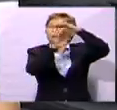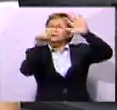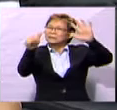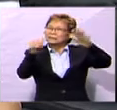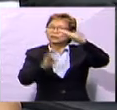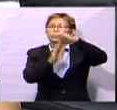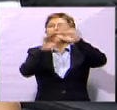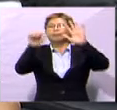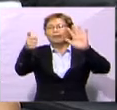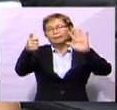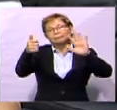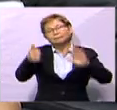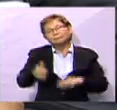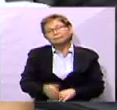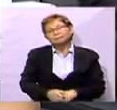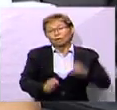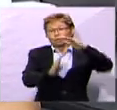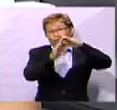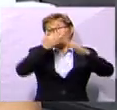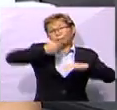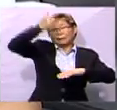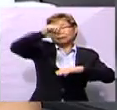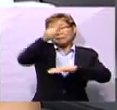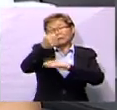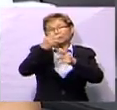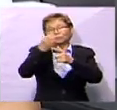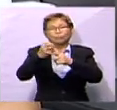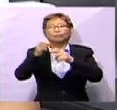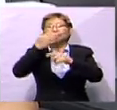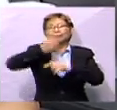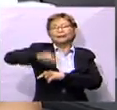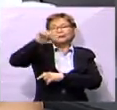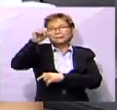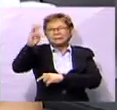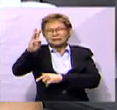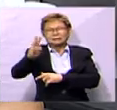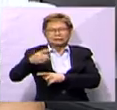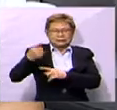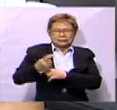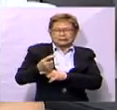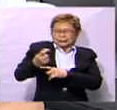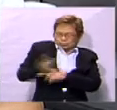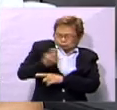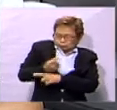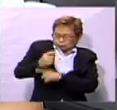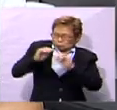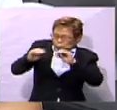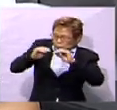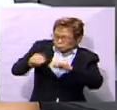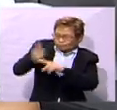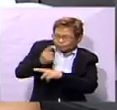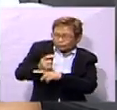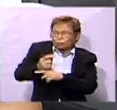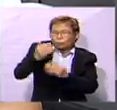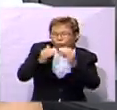top 10 pun mungkin dengan kita punya sport Sain dan coaching dan sebagainya Mungkin dia boleh di di di